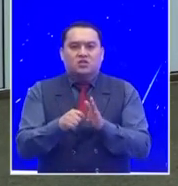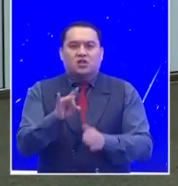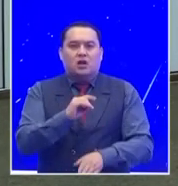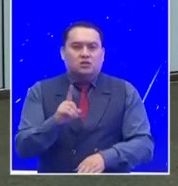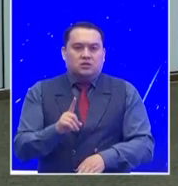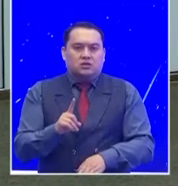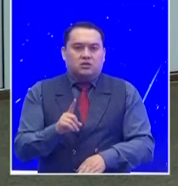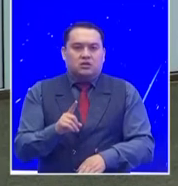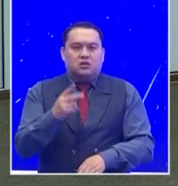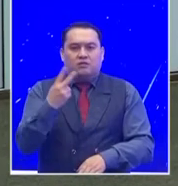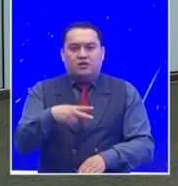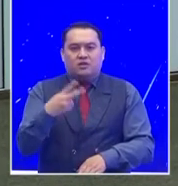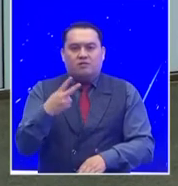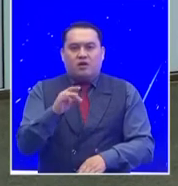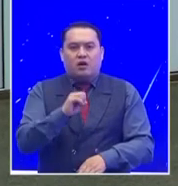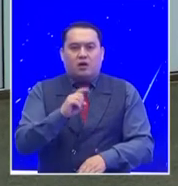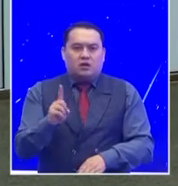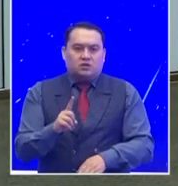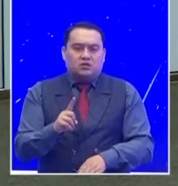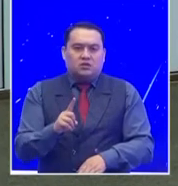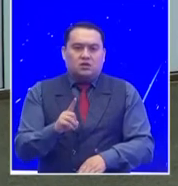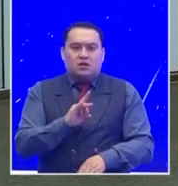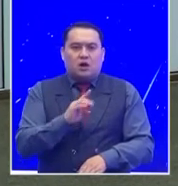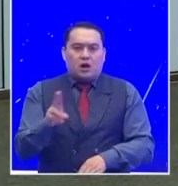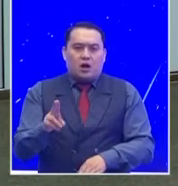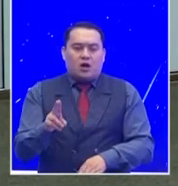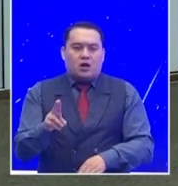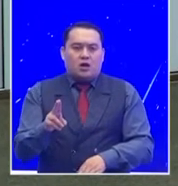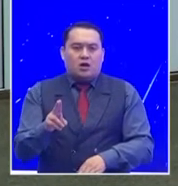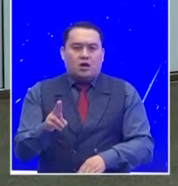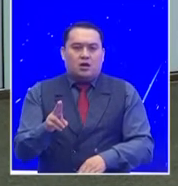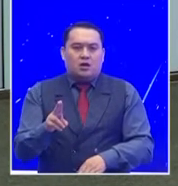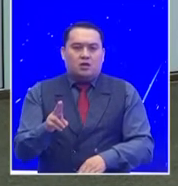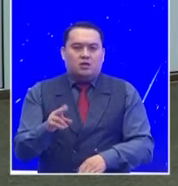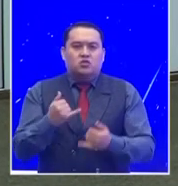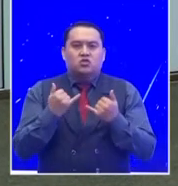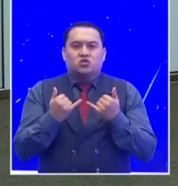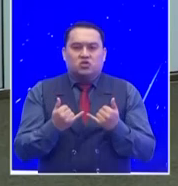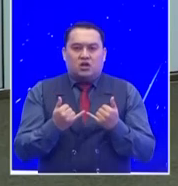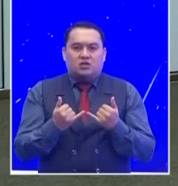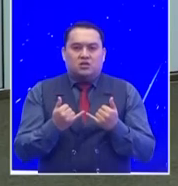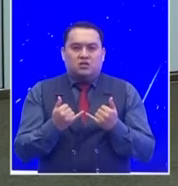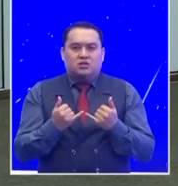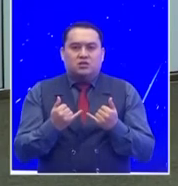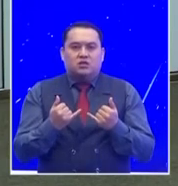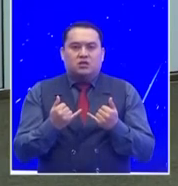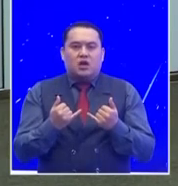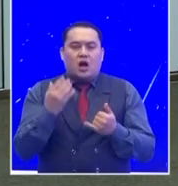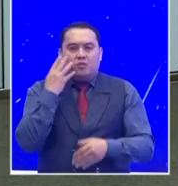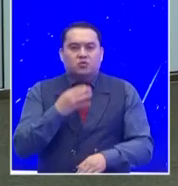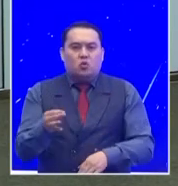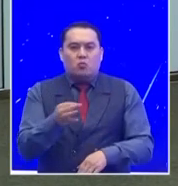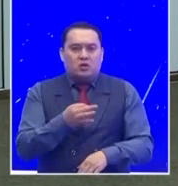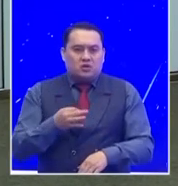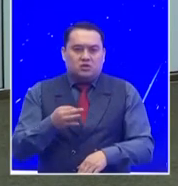них 22 раза – это республиканского значения. На данный момент силы и средства ДЧС Алматинской